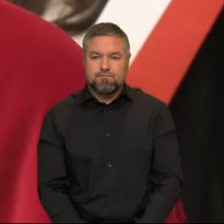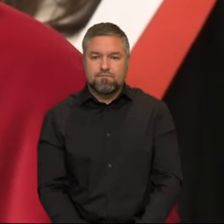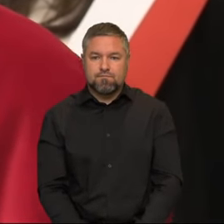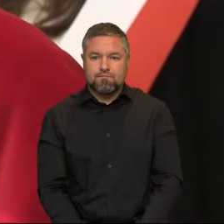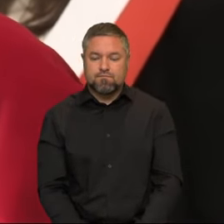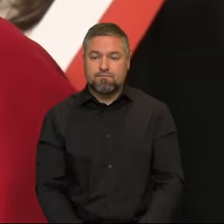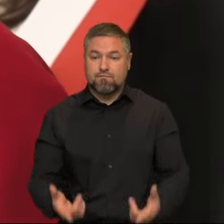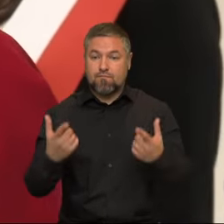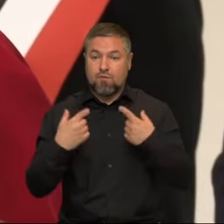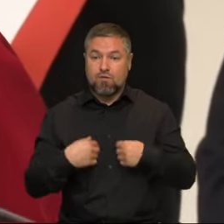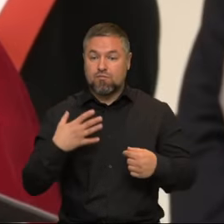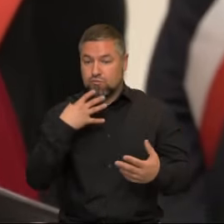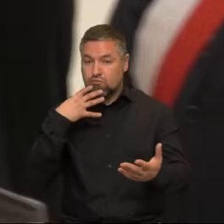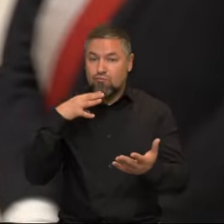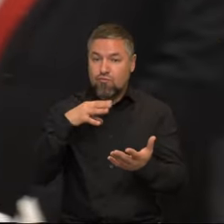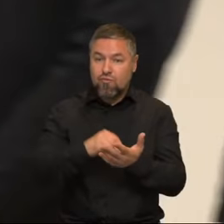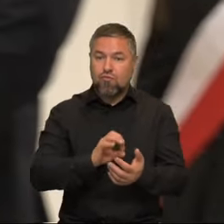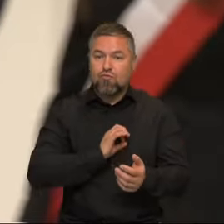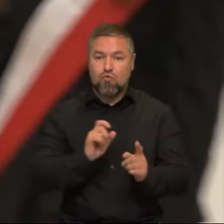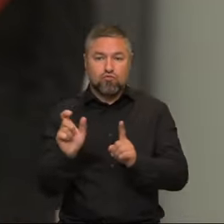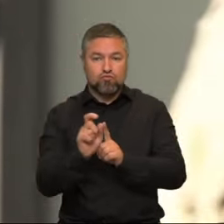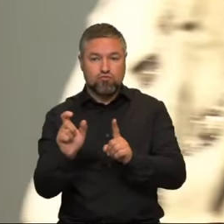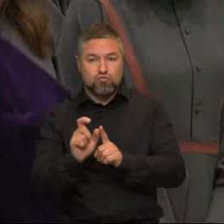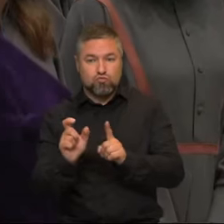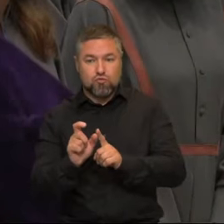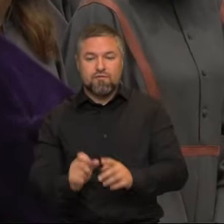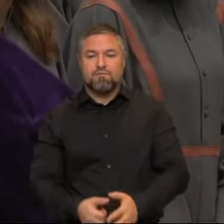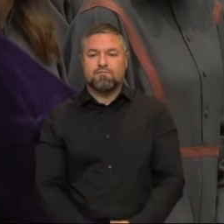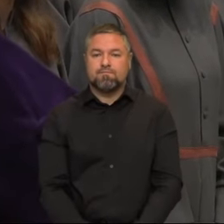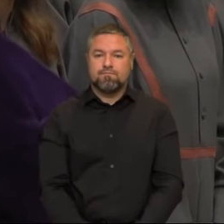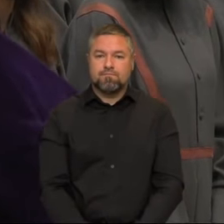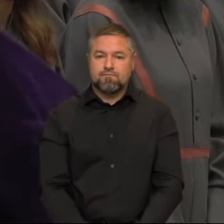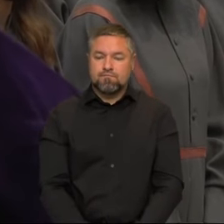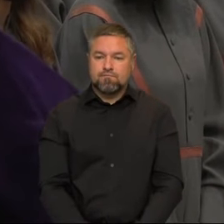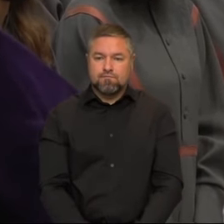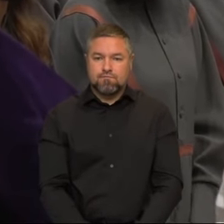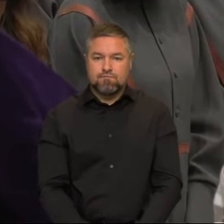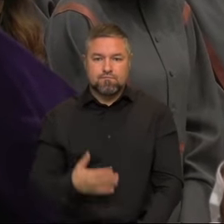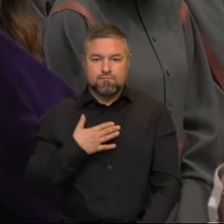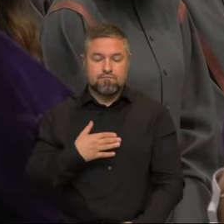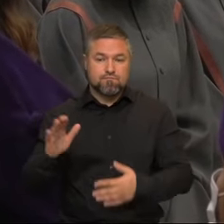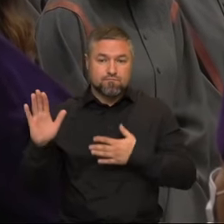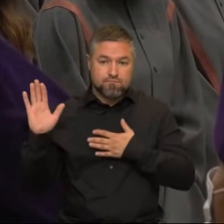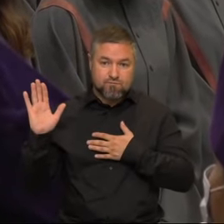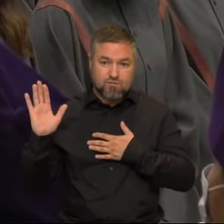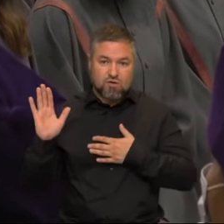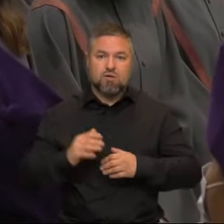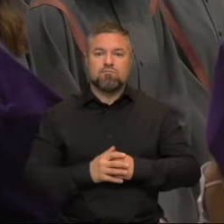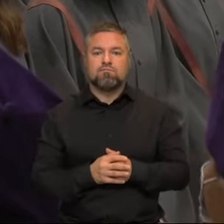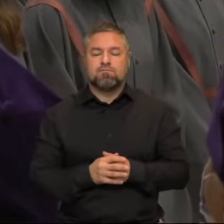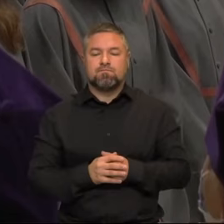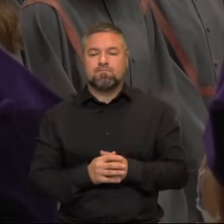A kandydaci będą powtarzać za mną słowa roty. Ślubuję uroczyście,